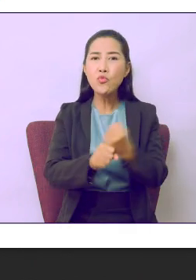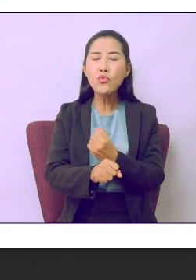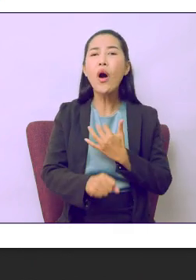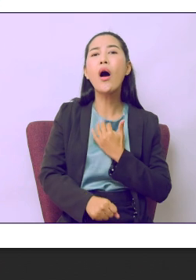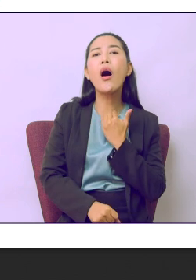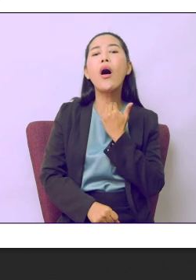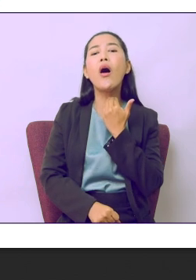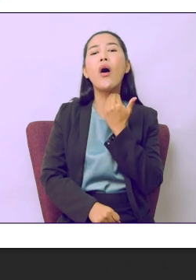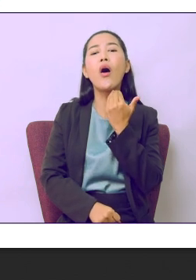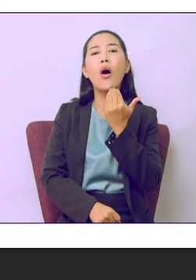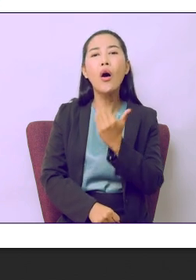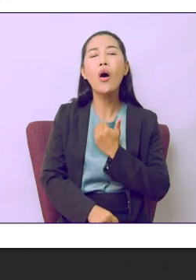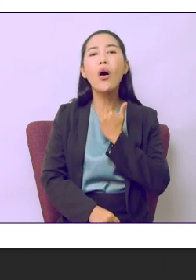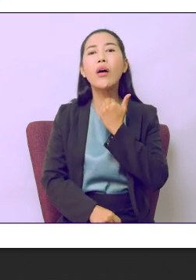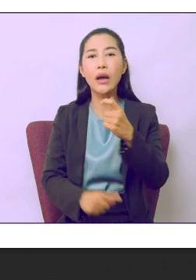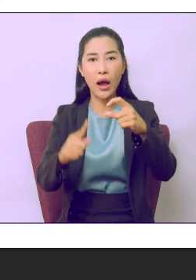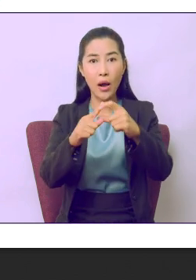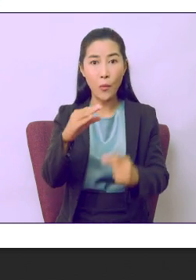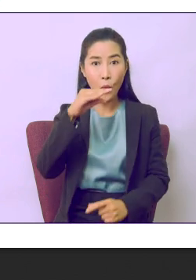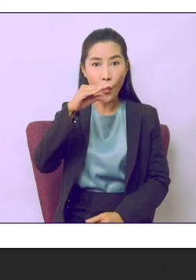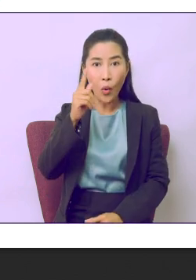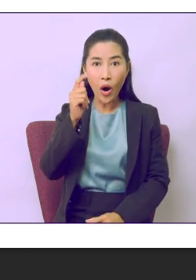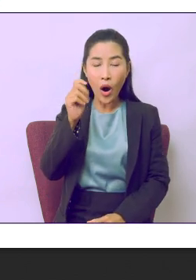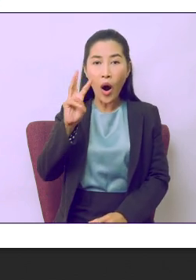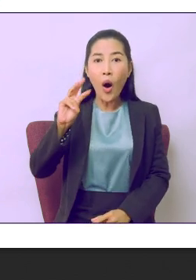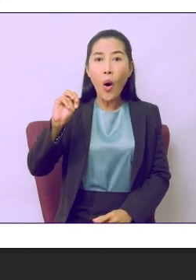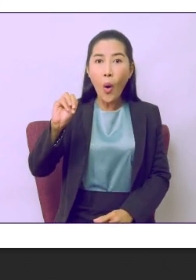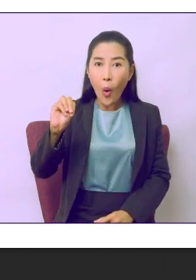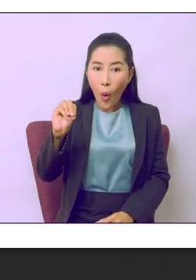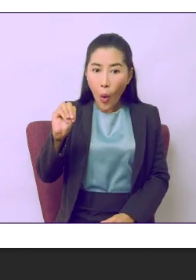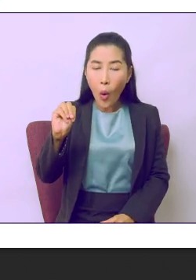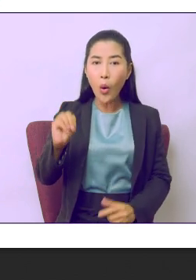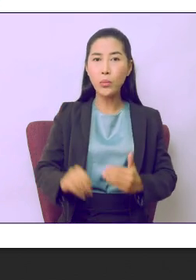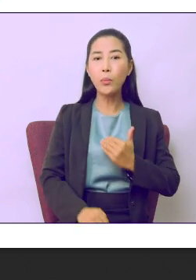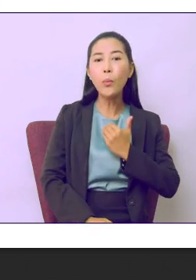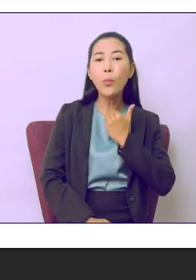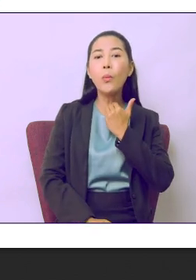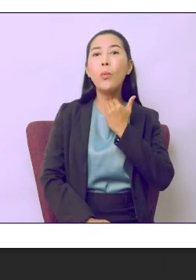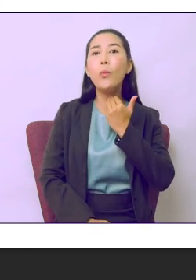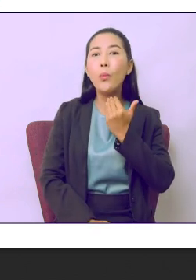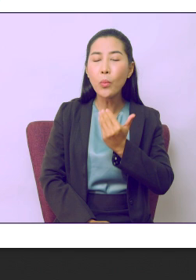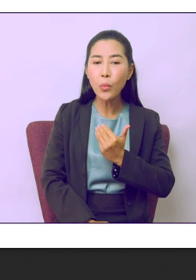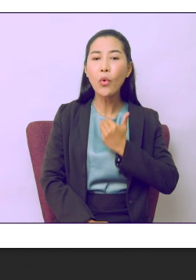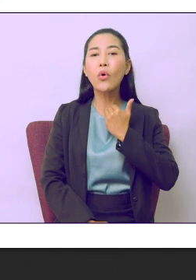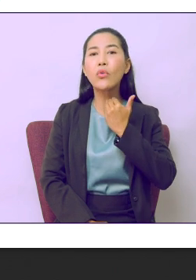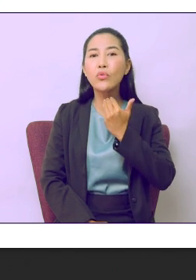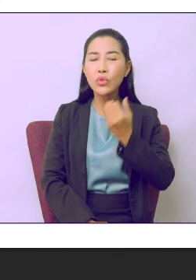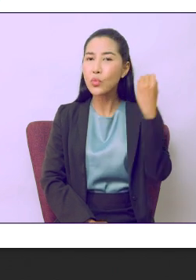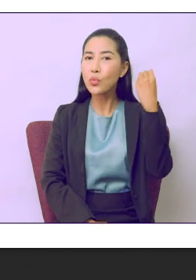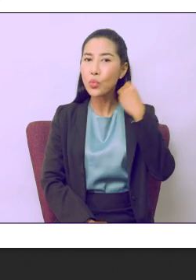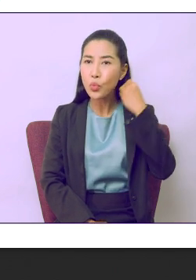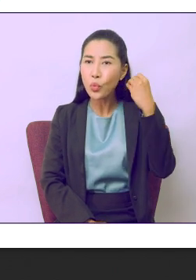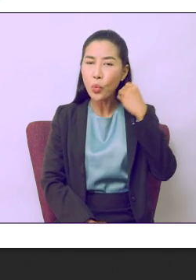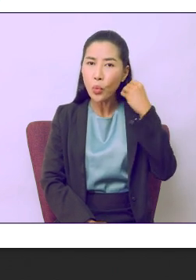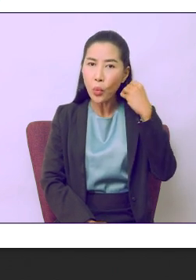เนี่ยนะครับ 10เดือนนะครับเเพบว่าความจุของอากาศเนี่ยเพิ่มขึ้นอย่างมีนัยยะสำคัญเลยนะครับแต่ว่าเาไม่ได้ทำ